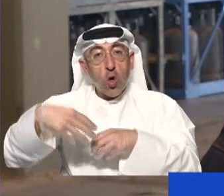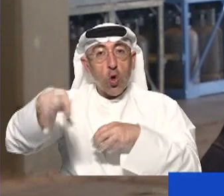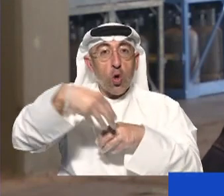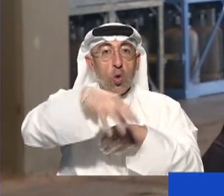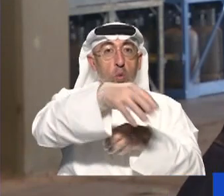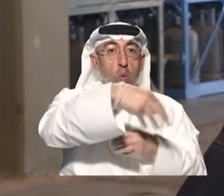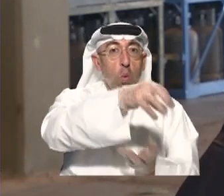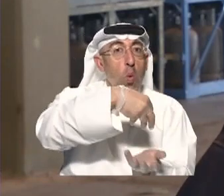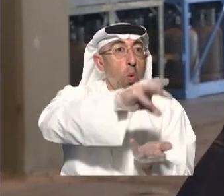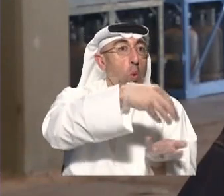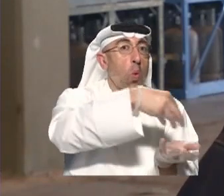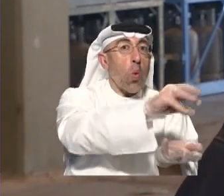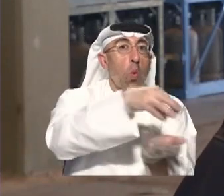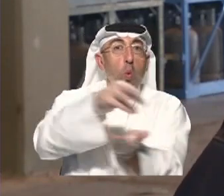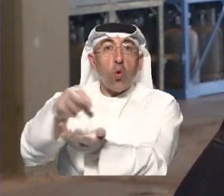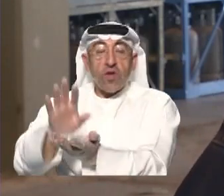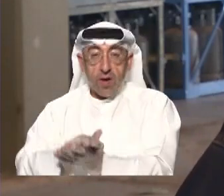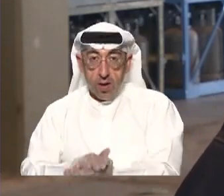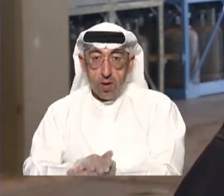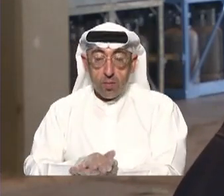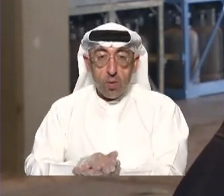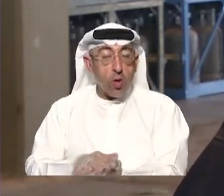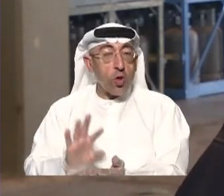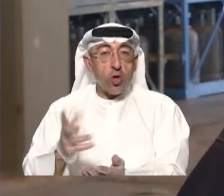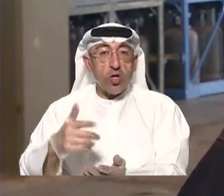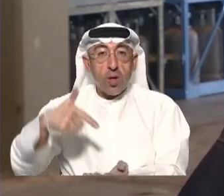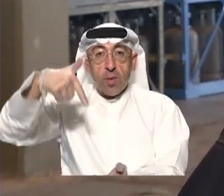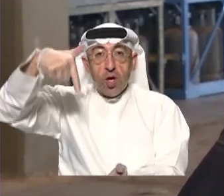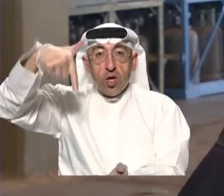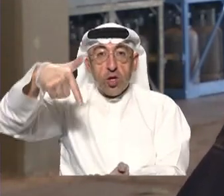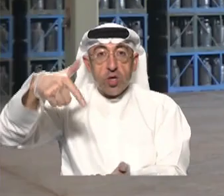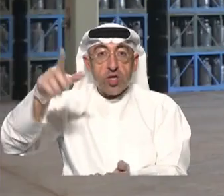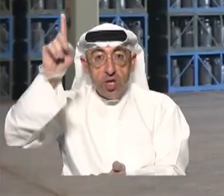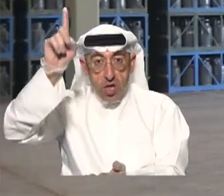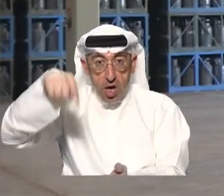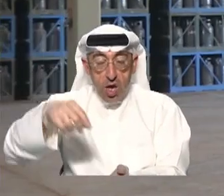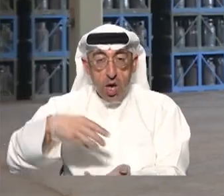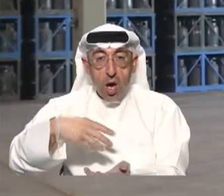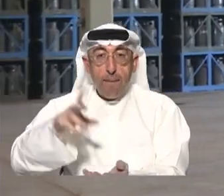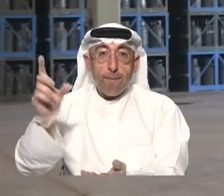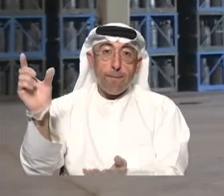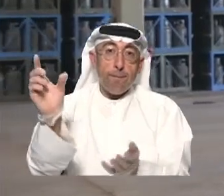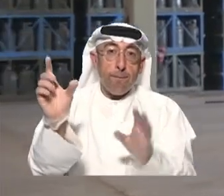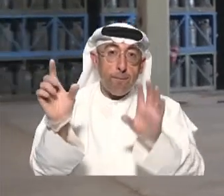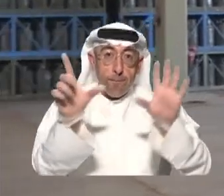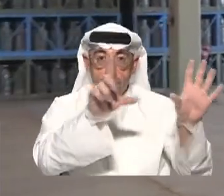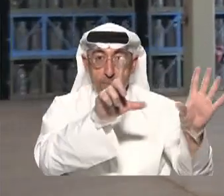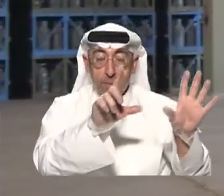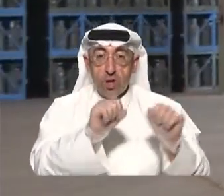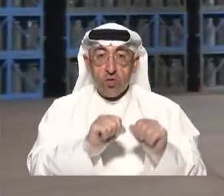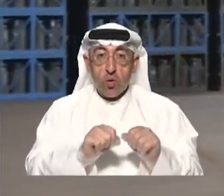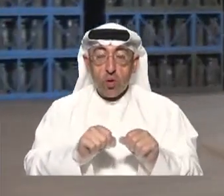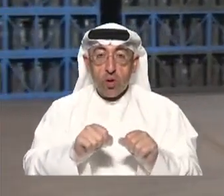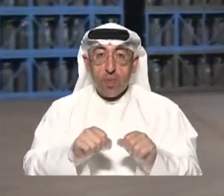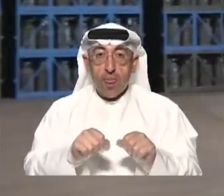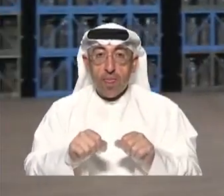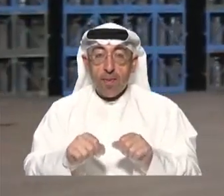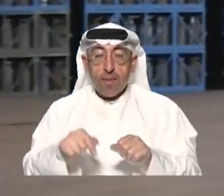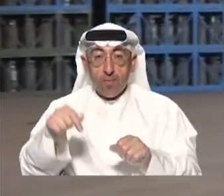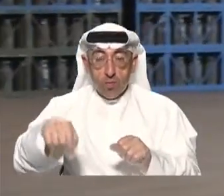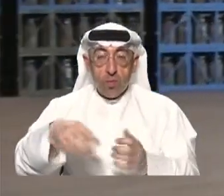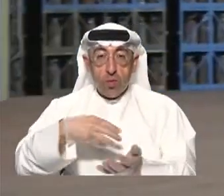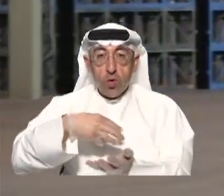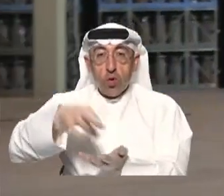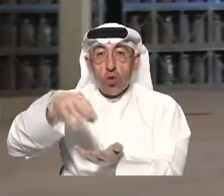نوزع 6 أيام في الأسبوع، بس لزيادة نطمن الناس ان المخزون وافي وكل شيء عندنا،